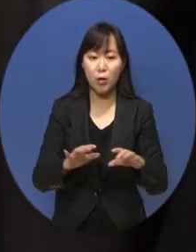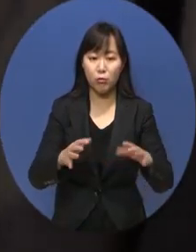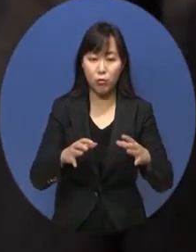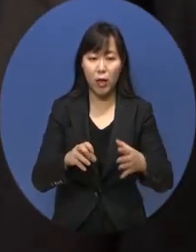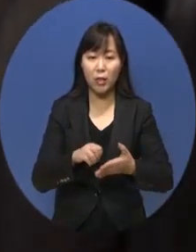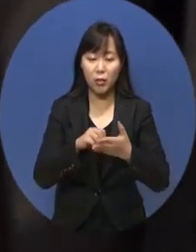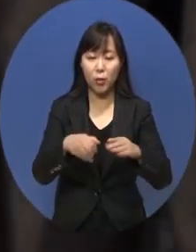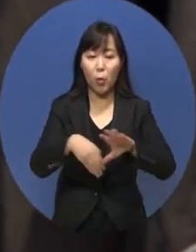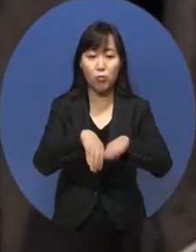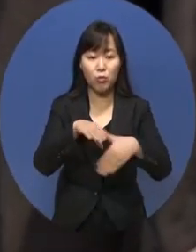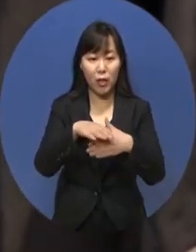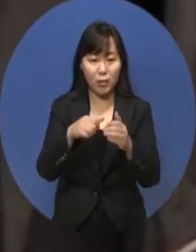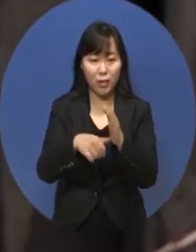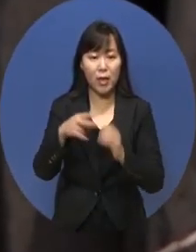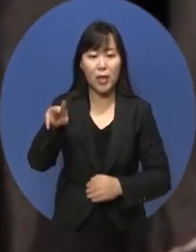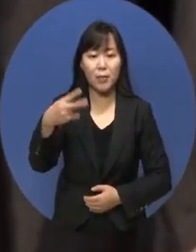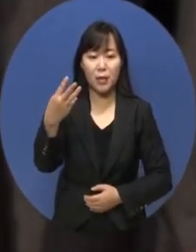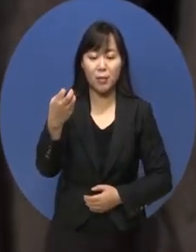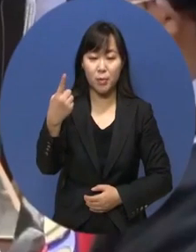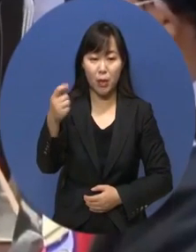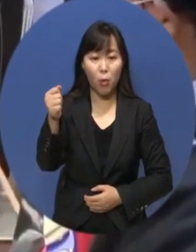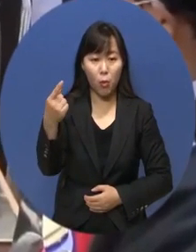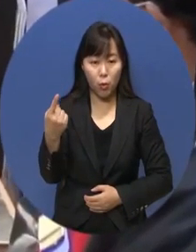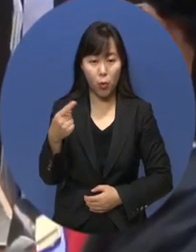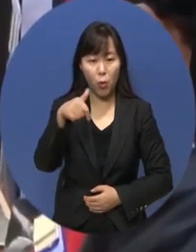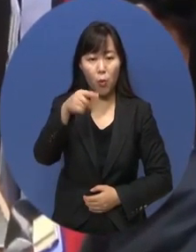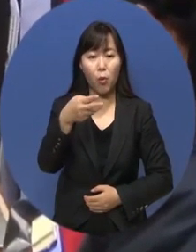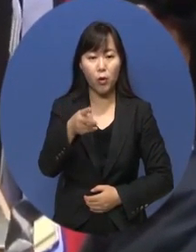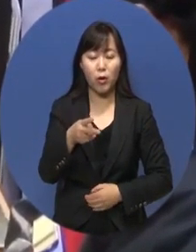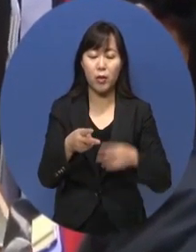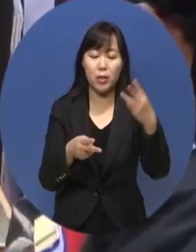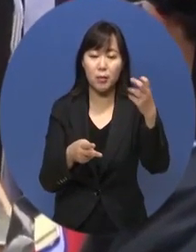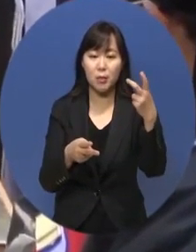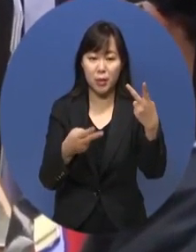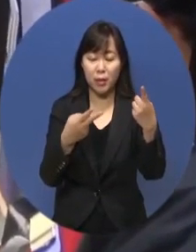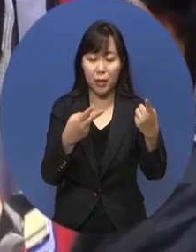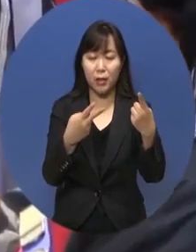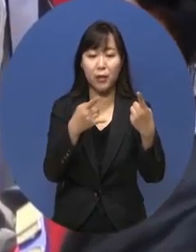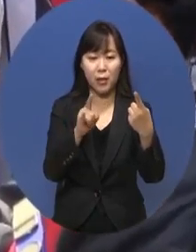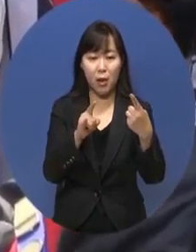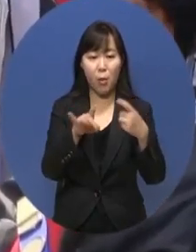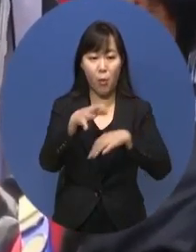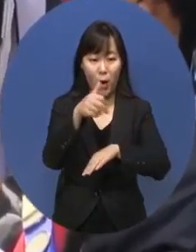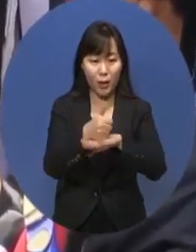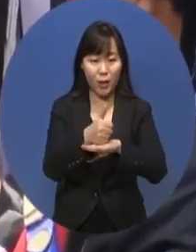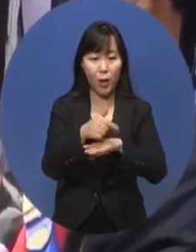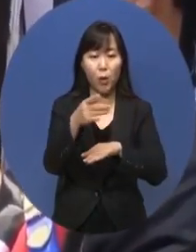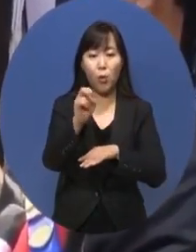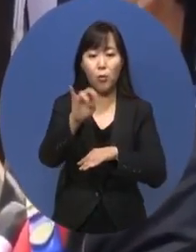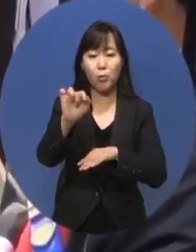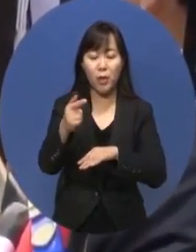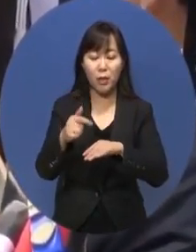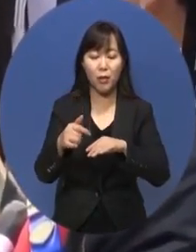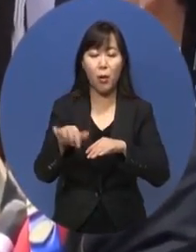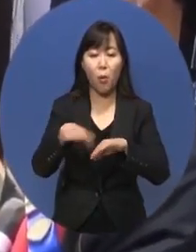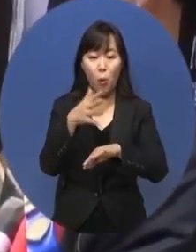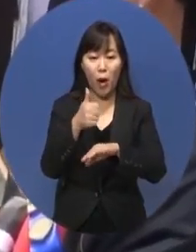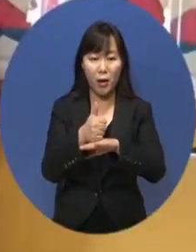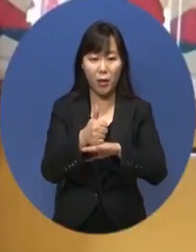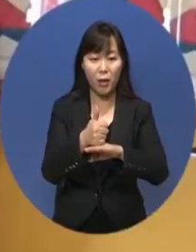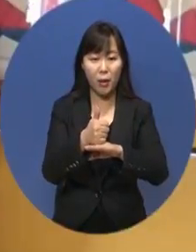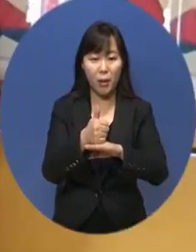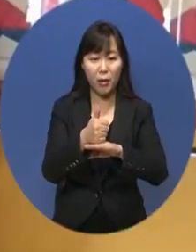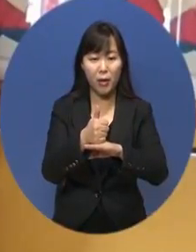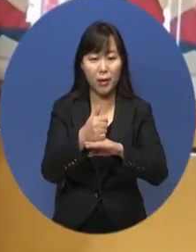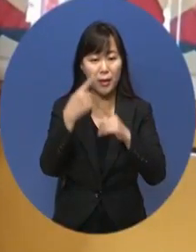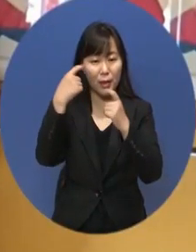등록문화재 제 231호 로 고려에 30일 대왕 공민왕을 받드는 목조 건물의 사랑입니다